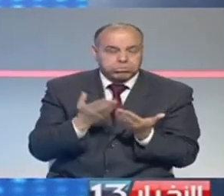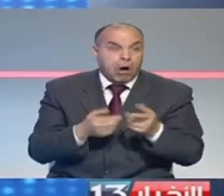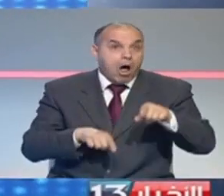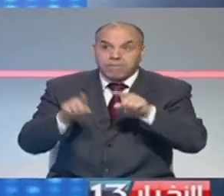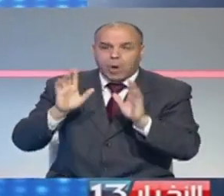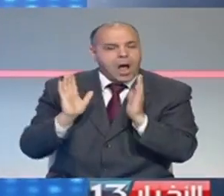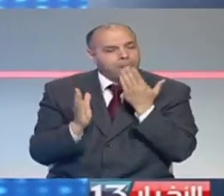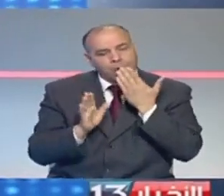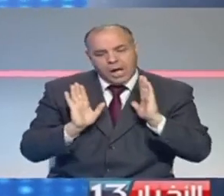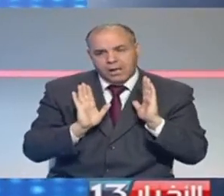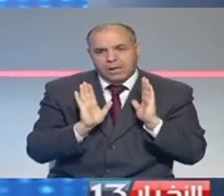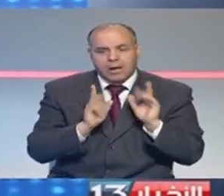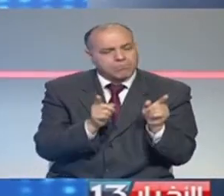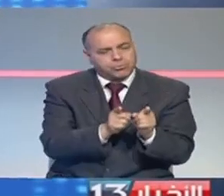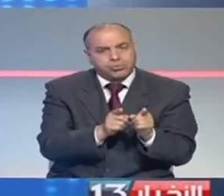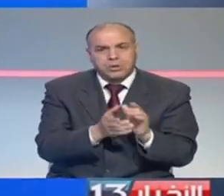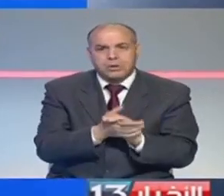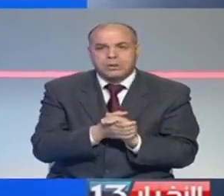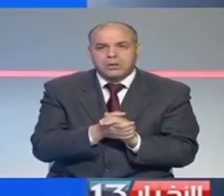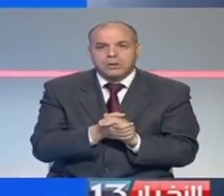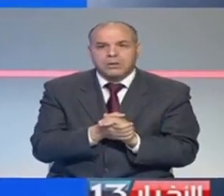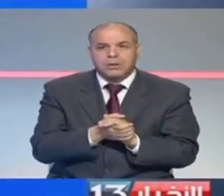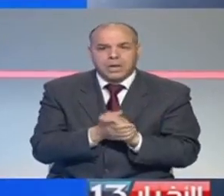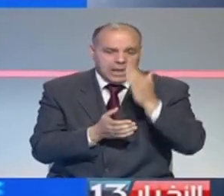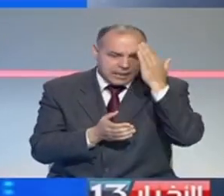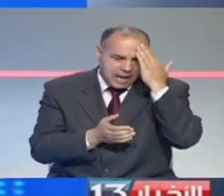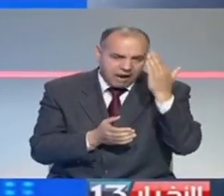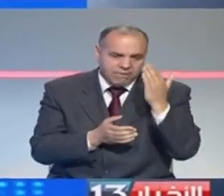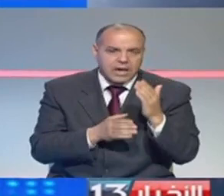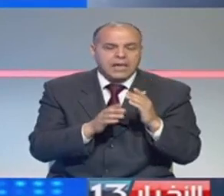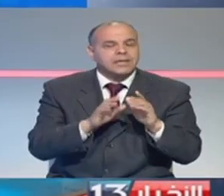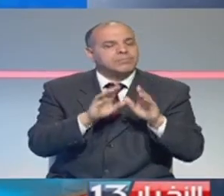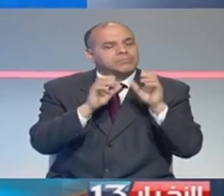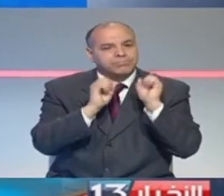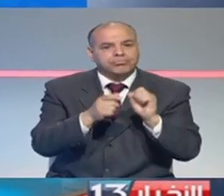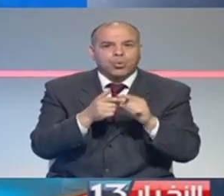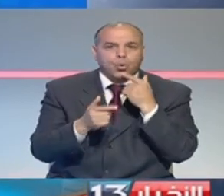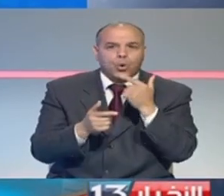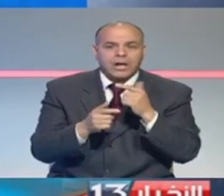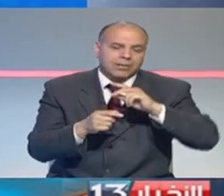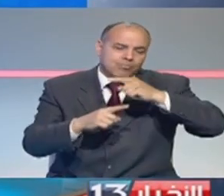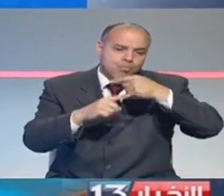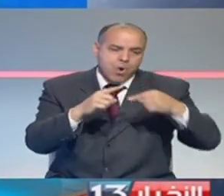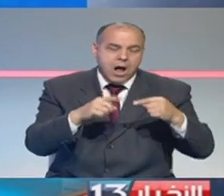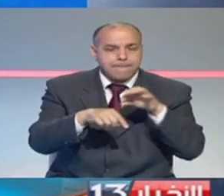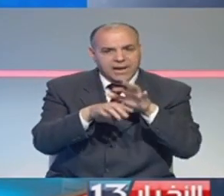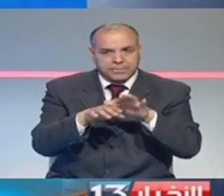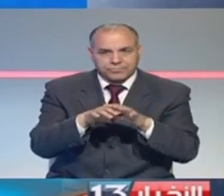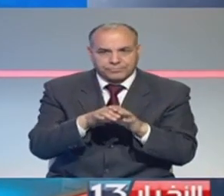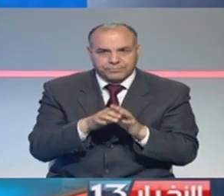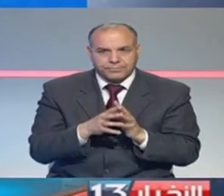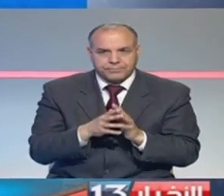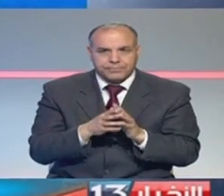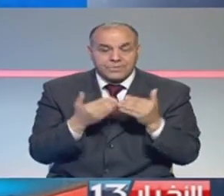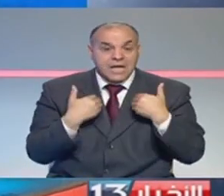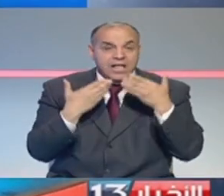بالألاف المتألفة في بلدان قريبتنا نعرفوا الحجم نتاع الانعكاسات نتاع الوباء. هذا جاي نتيجة شنو؟